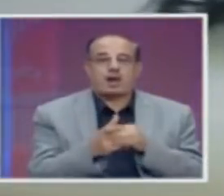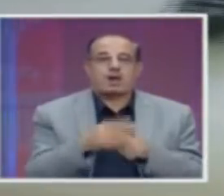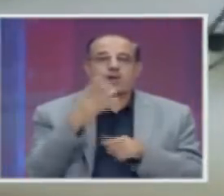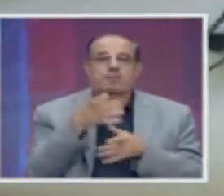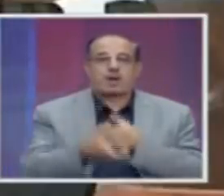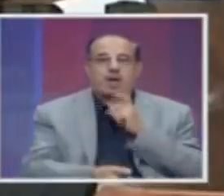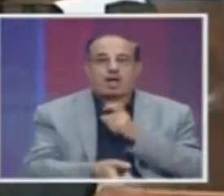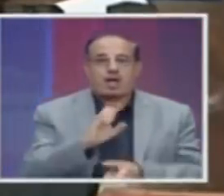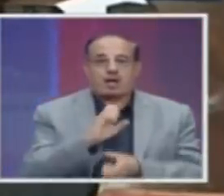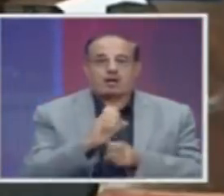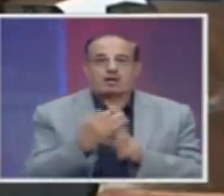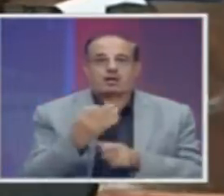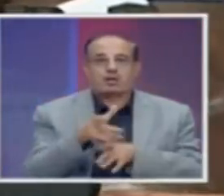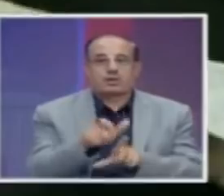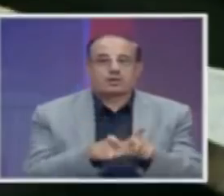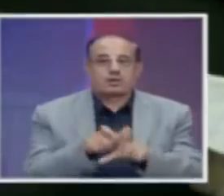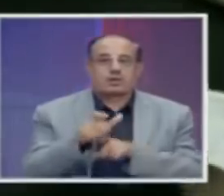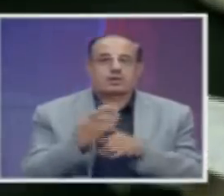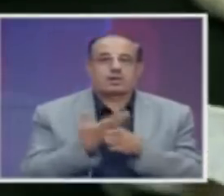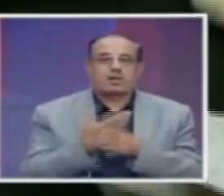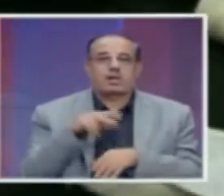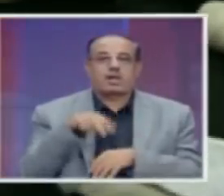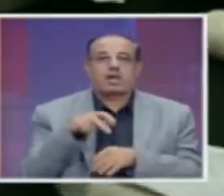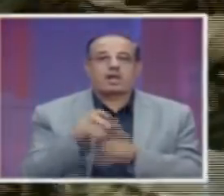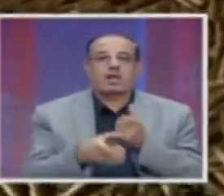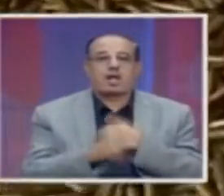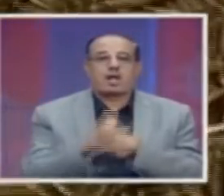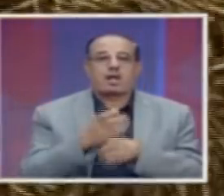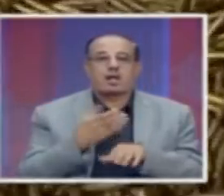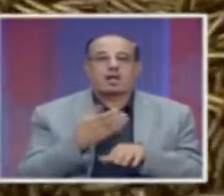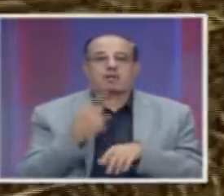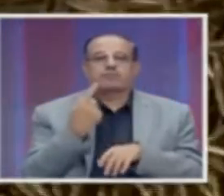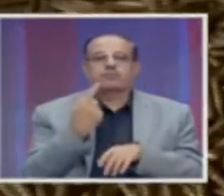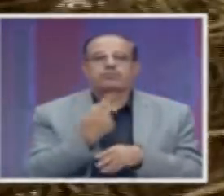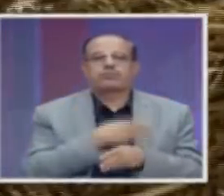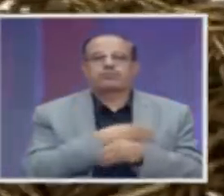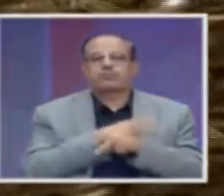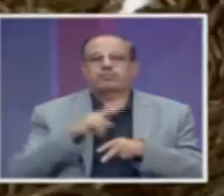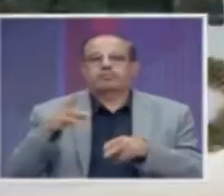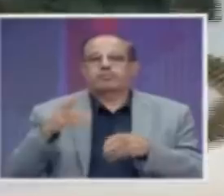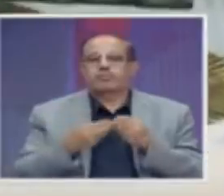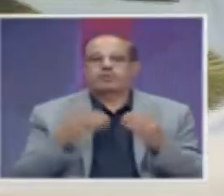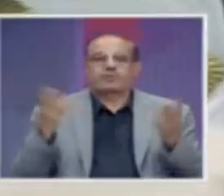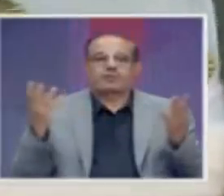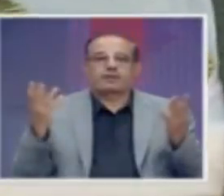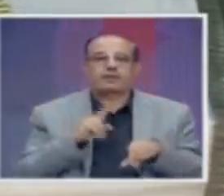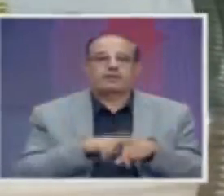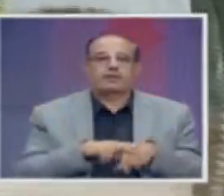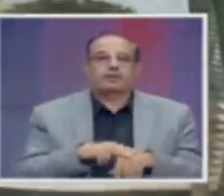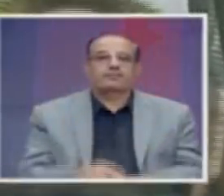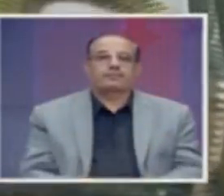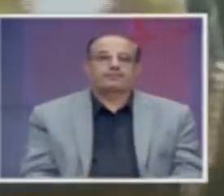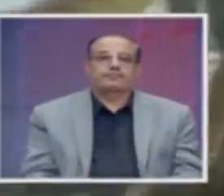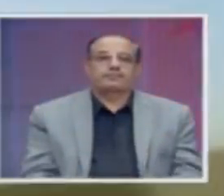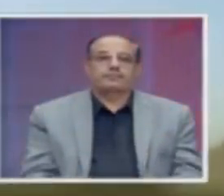بندقية خرطوش و3 مسدس و8 فرد ناري، وكميات كبيرة من الطلقات مختلفة